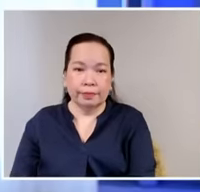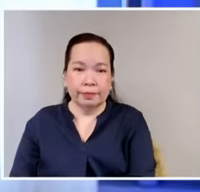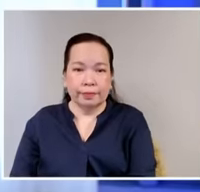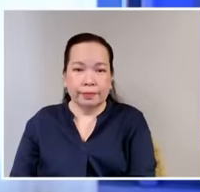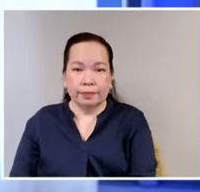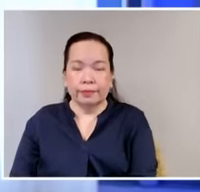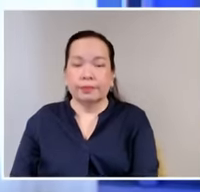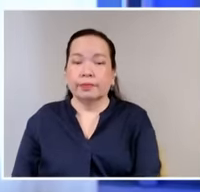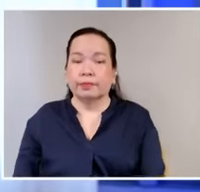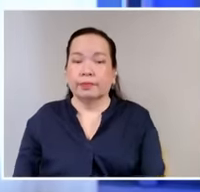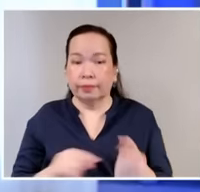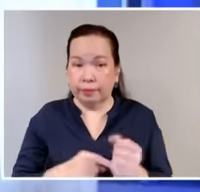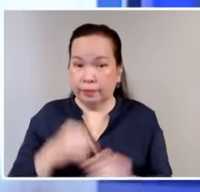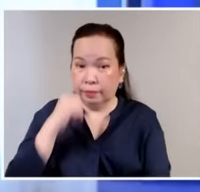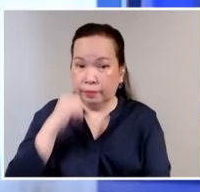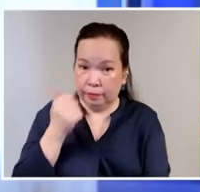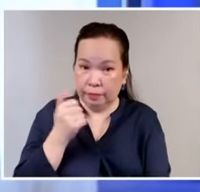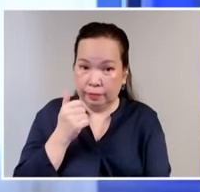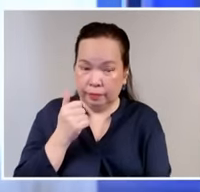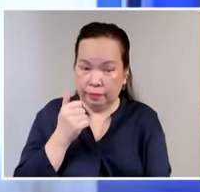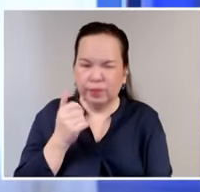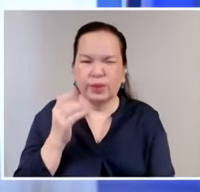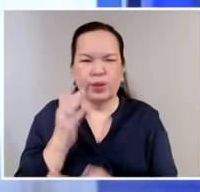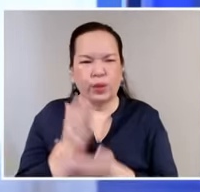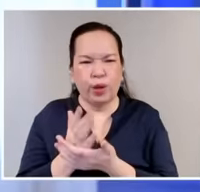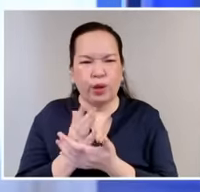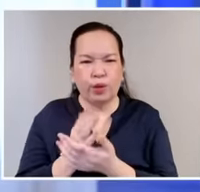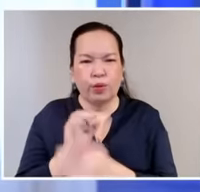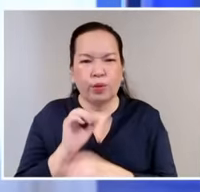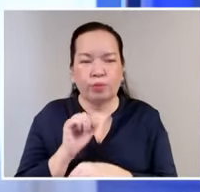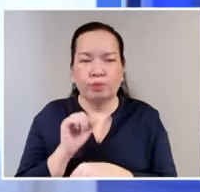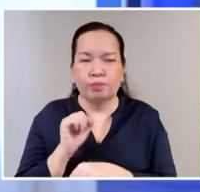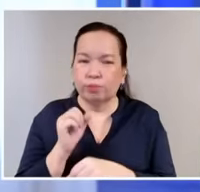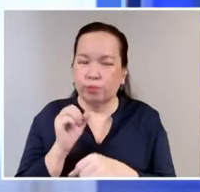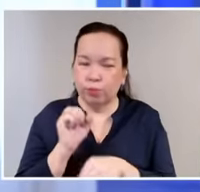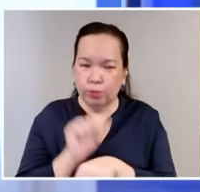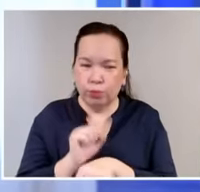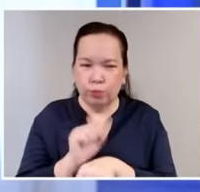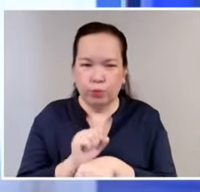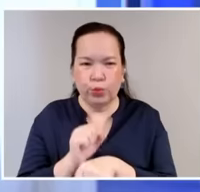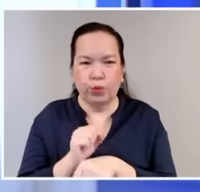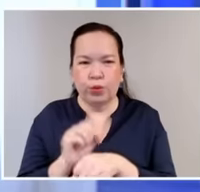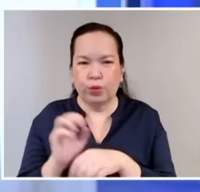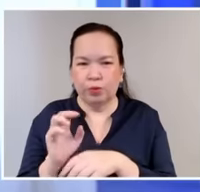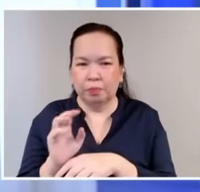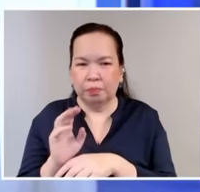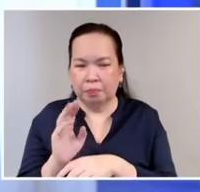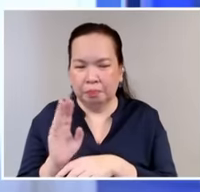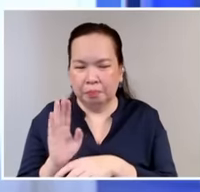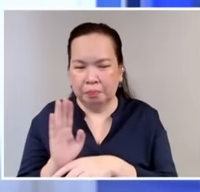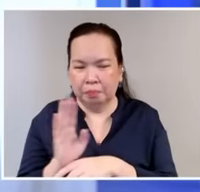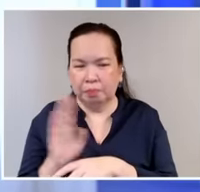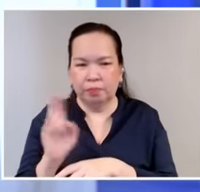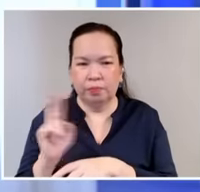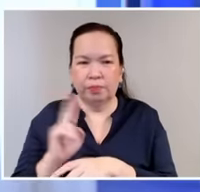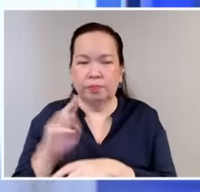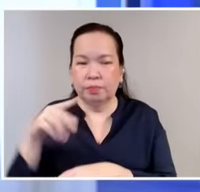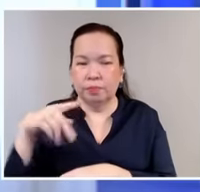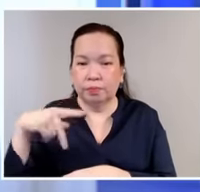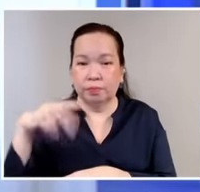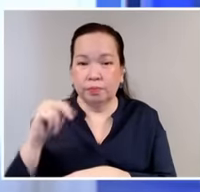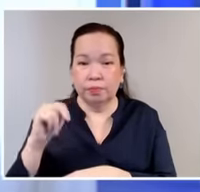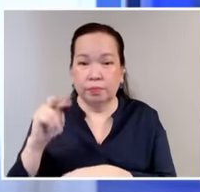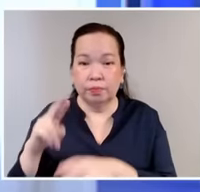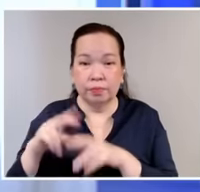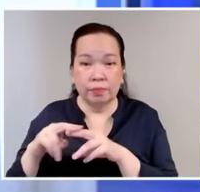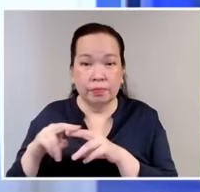Simula po bukas, tigil operasyon na muna ang PNR sa Metro Manila. Dahil dito, inihahanda na ang pagbiyahe ng 12-12 ng bus